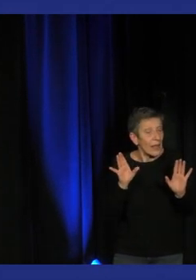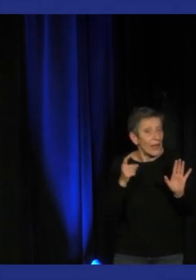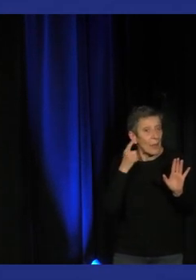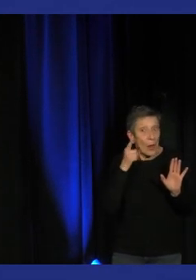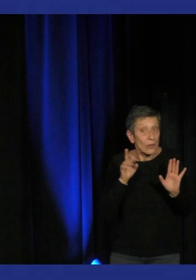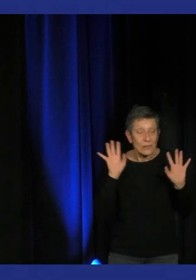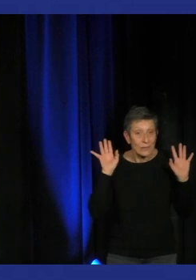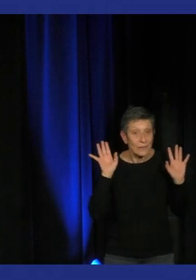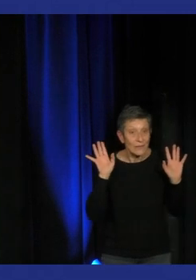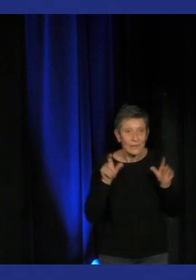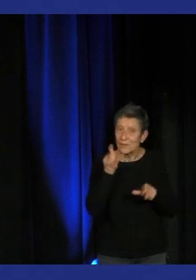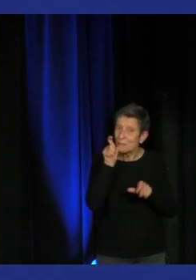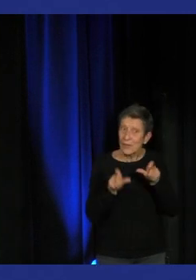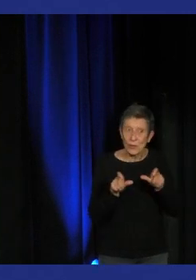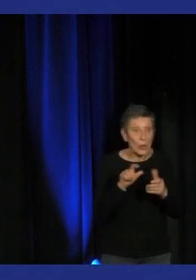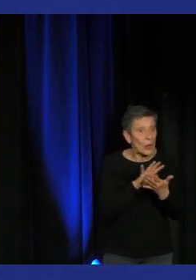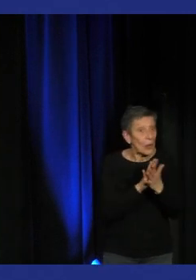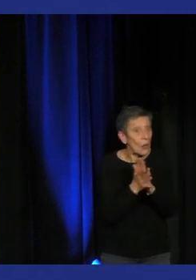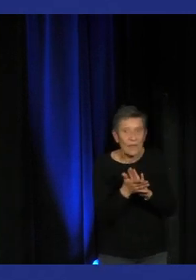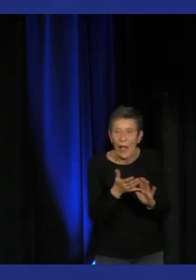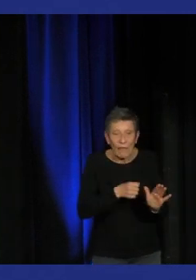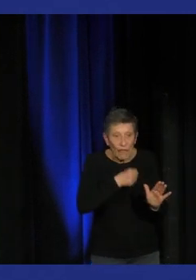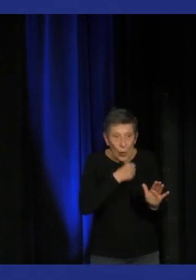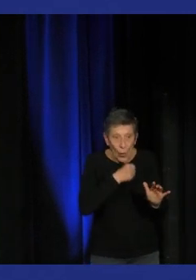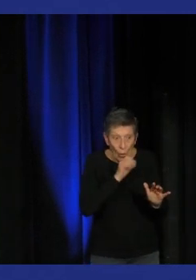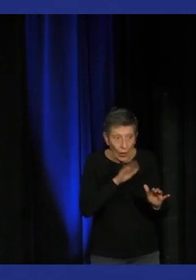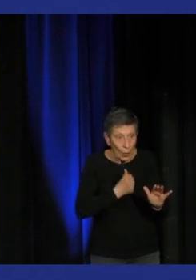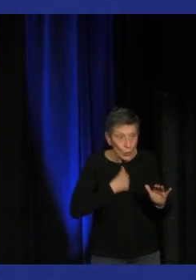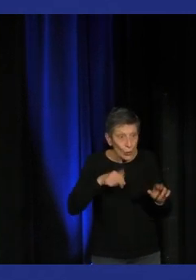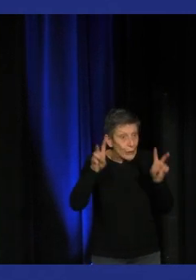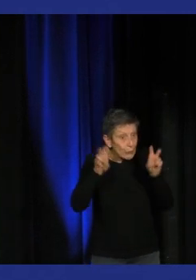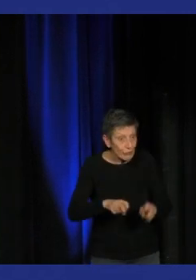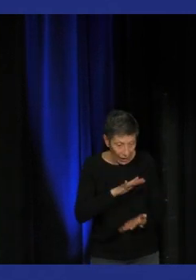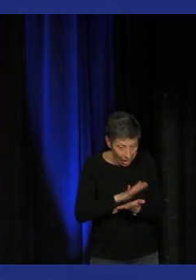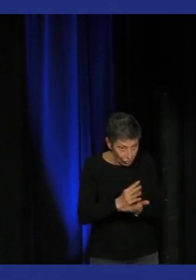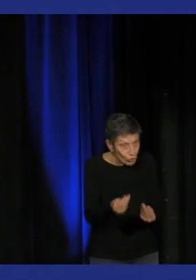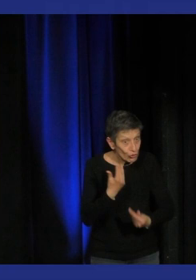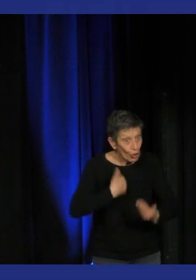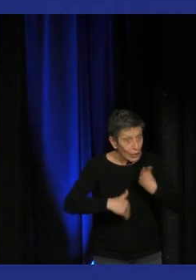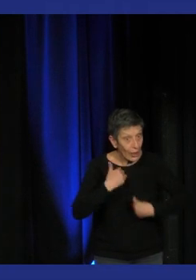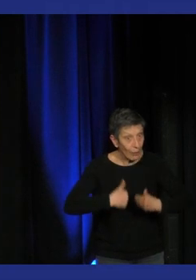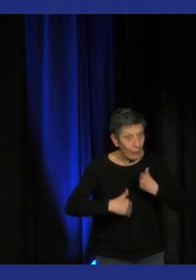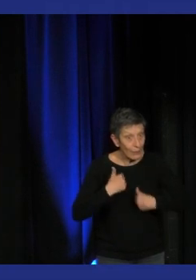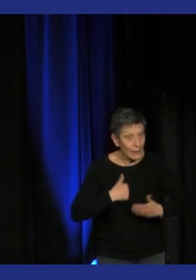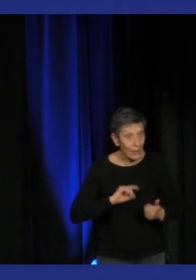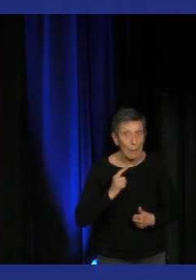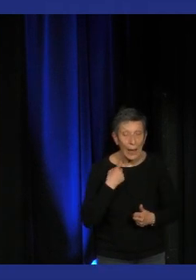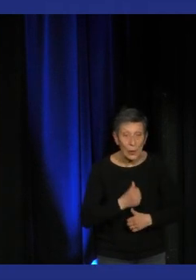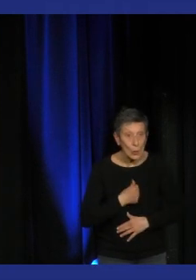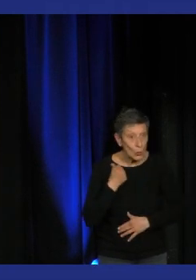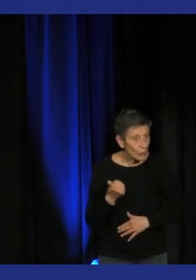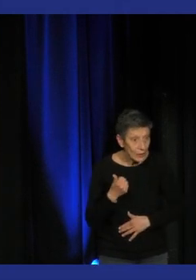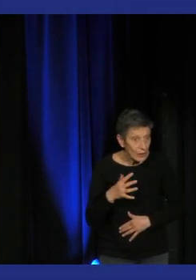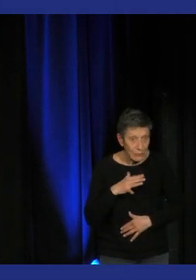peu handicapés par l'âge. L'autonomie, la perte d'autonomie, ça va concerner beaucoup de gens. Alors, vous en